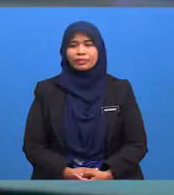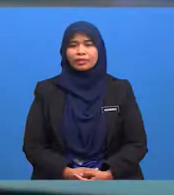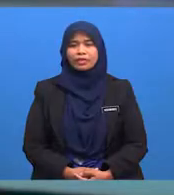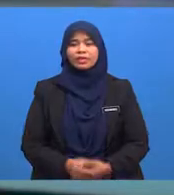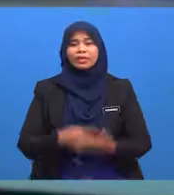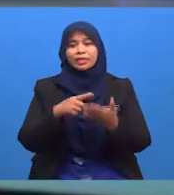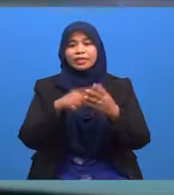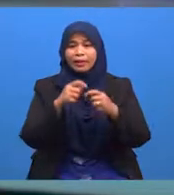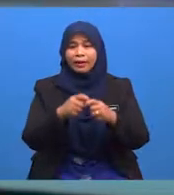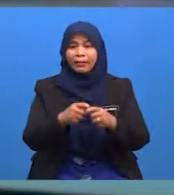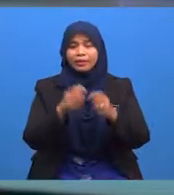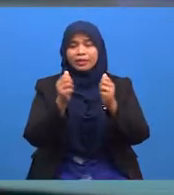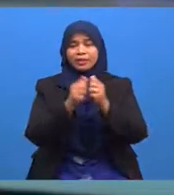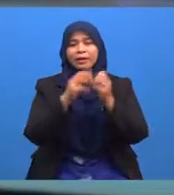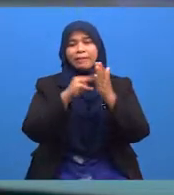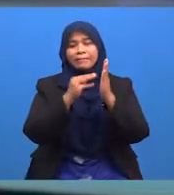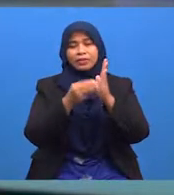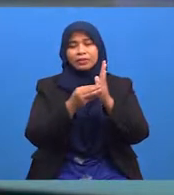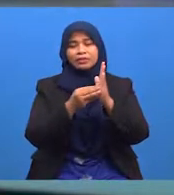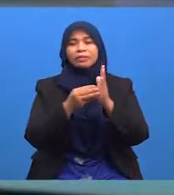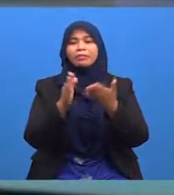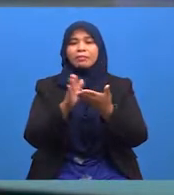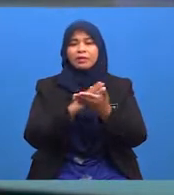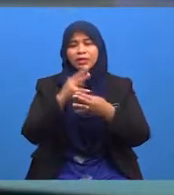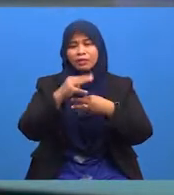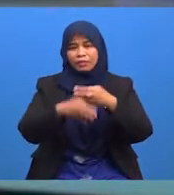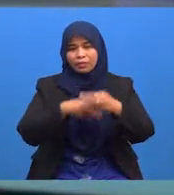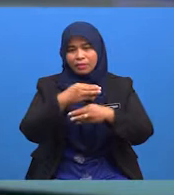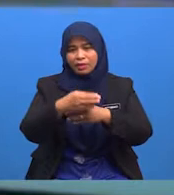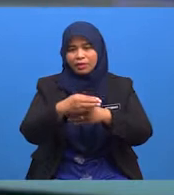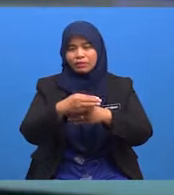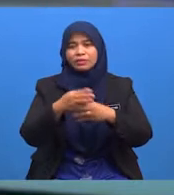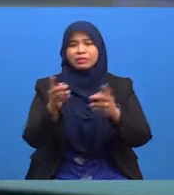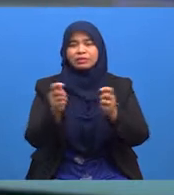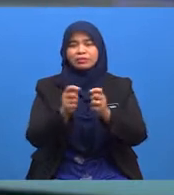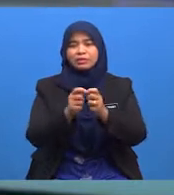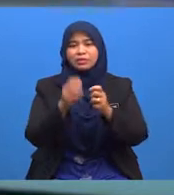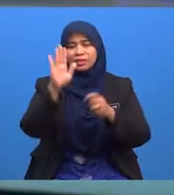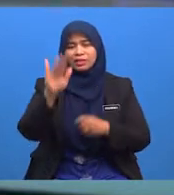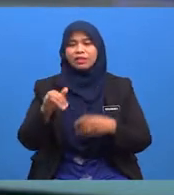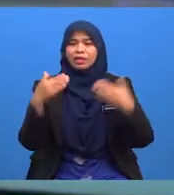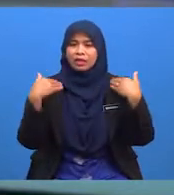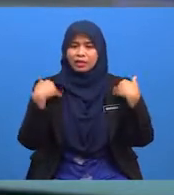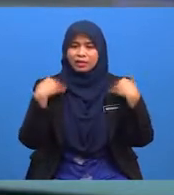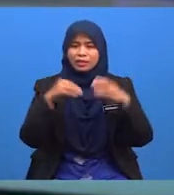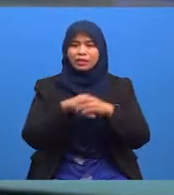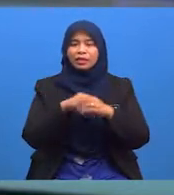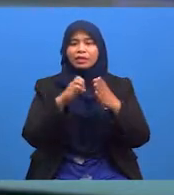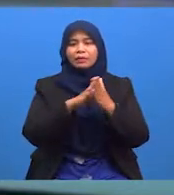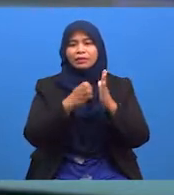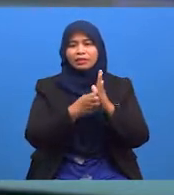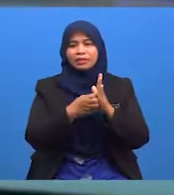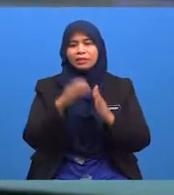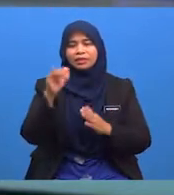Hal ini bertepatan dengan maksud menyapu balutan seperti yang terkandung dalam pengertian